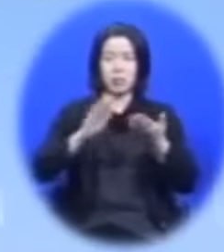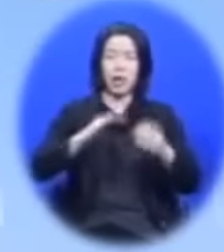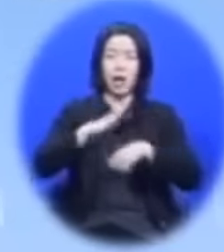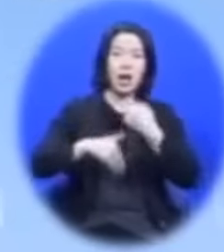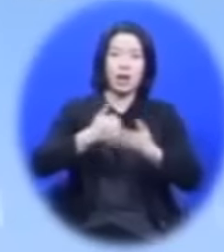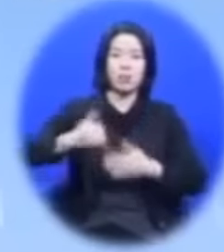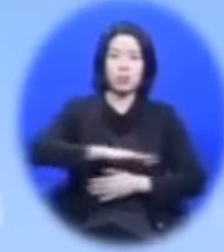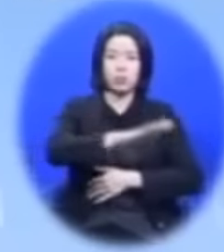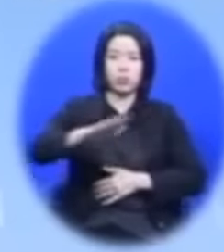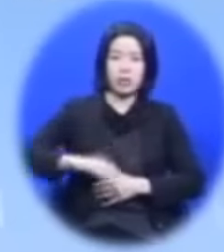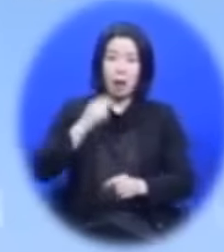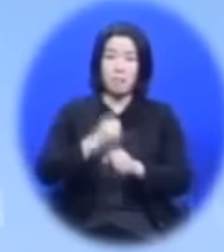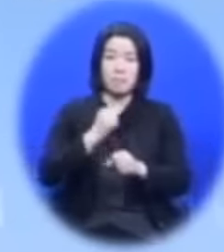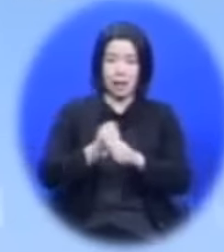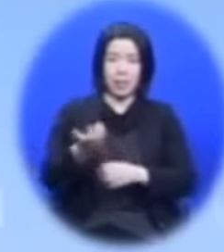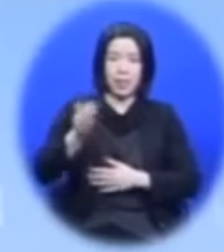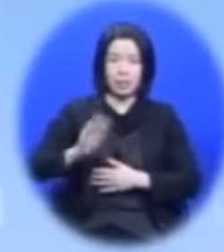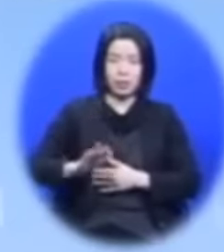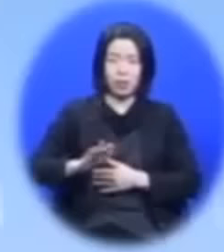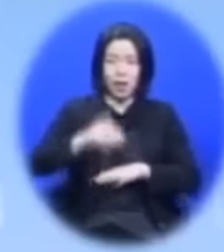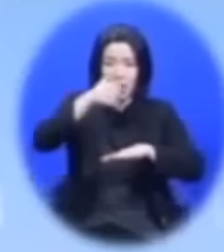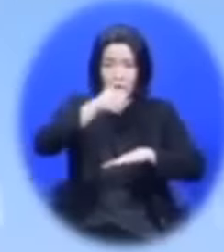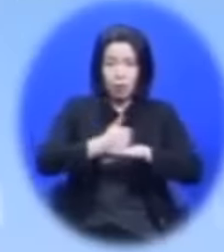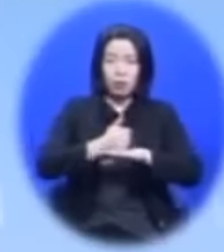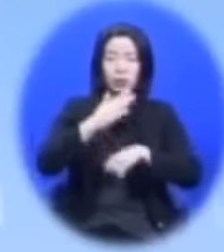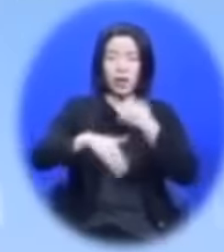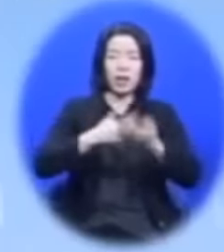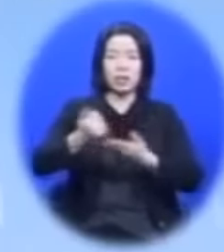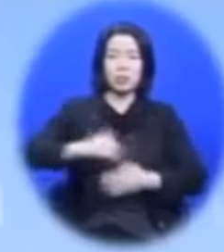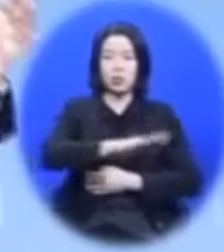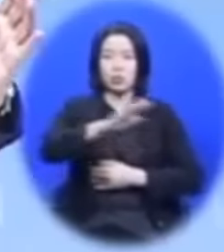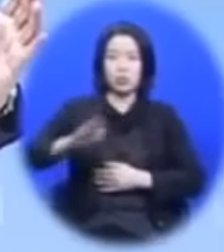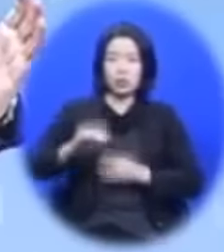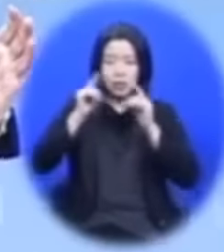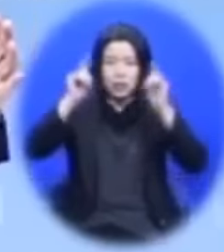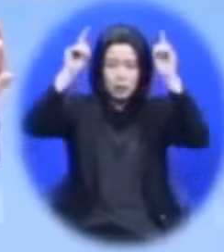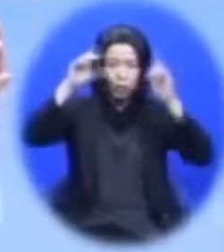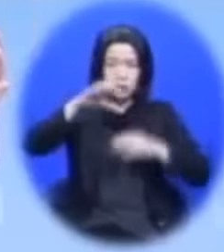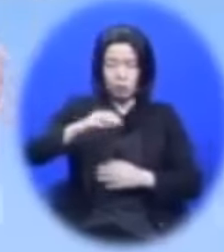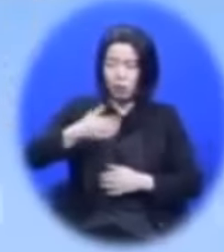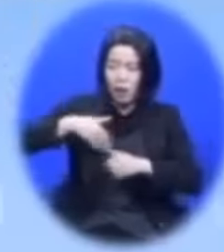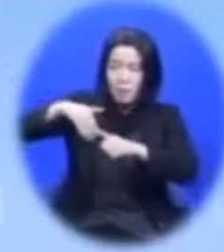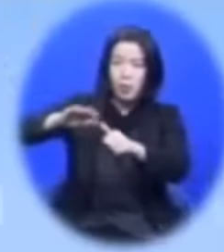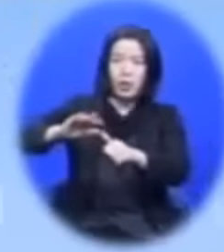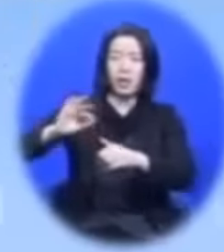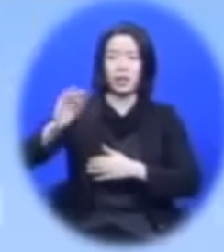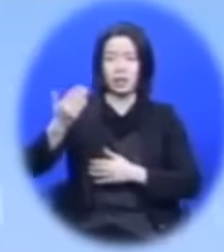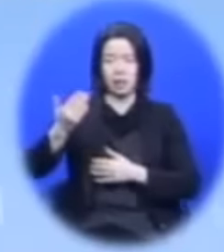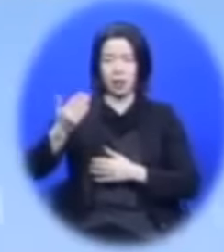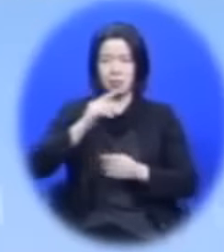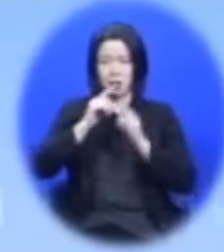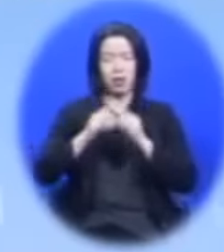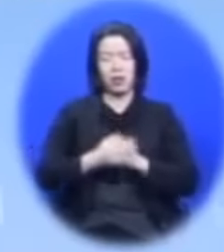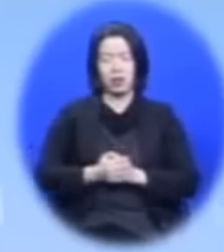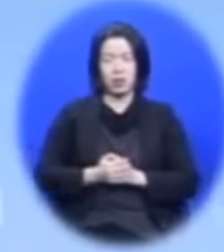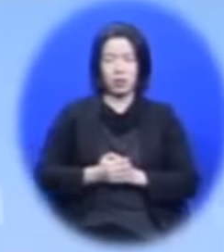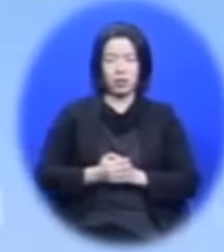하나님이 우리를 창조하셨는데 결국은 하나님은 우리를 지옥에 보내셔야만 한다 그 말입니다.